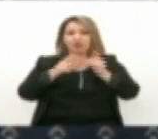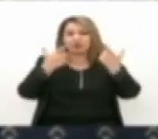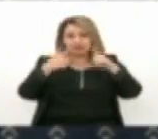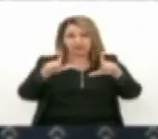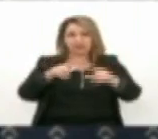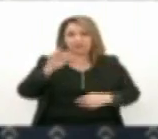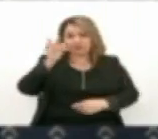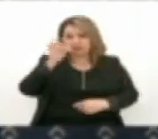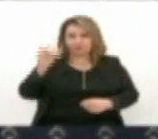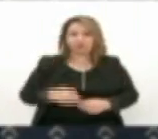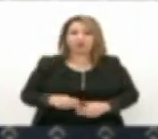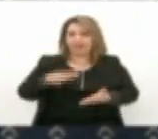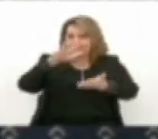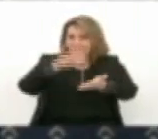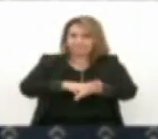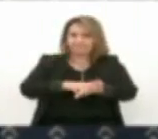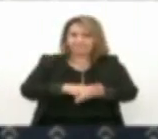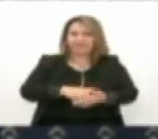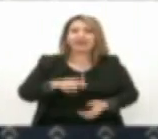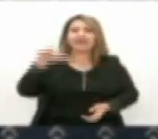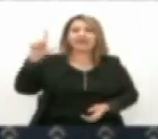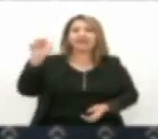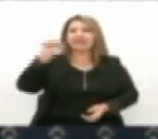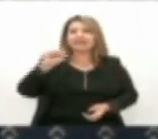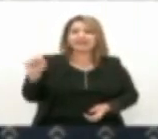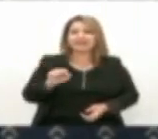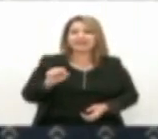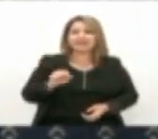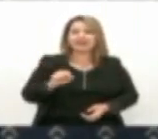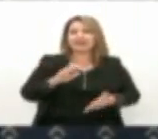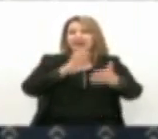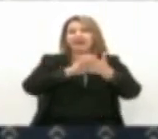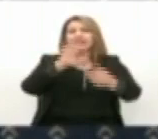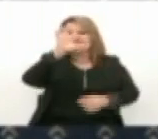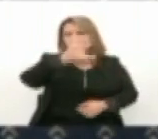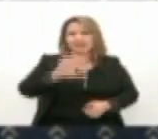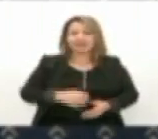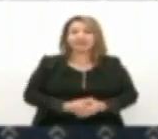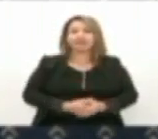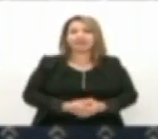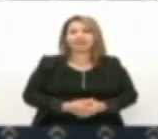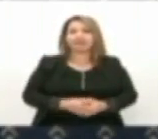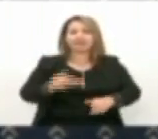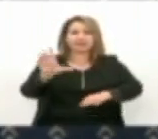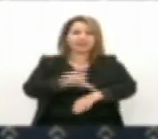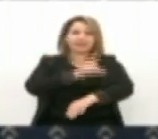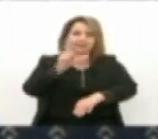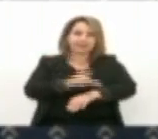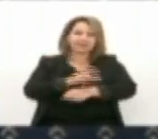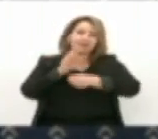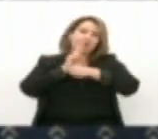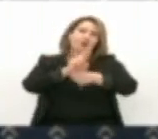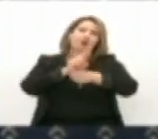تثبت عضوية المترشح العناني ساعد عن قائمة الجبهة الوطنية الجزائرية عن الجالية الوطنية بالخارج المنطقة